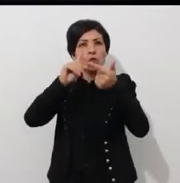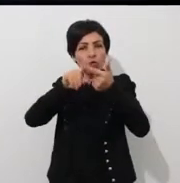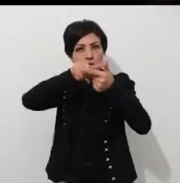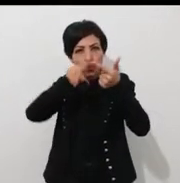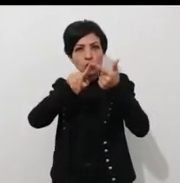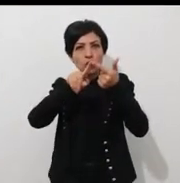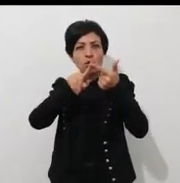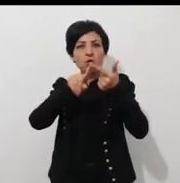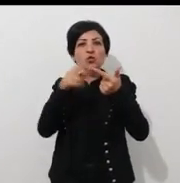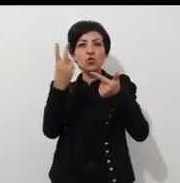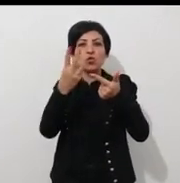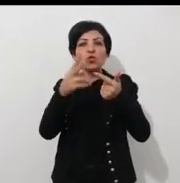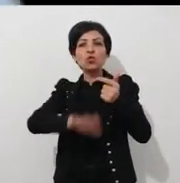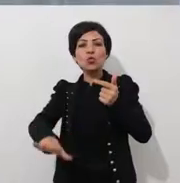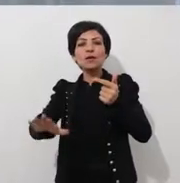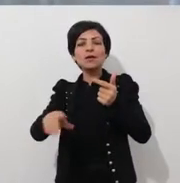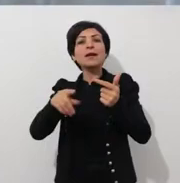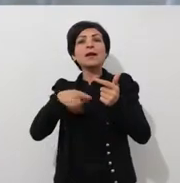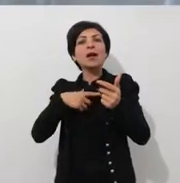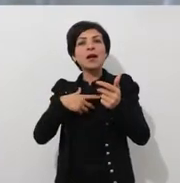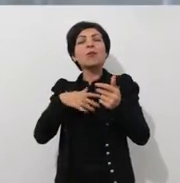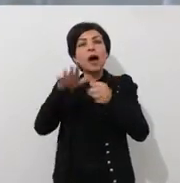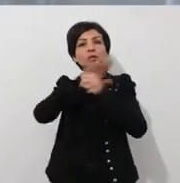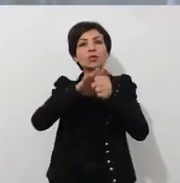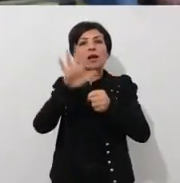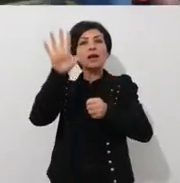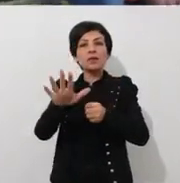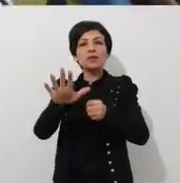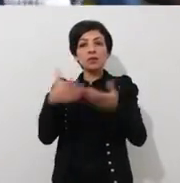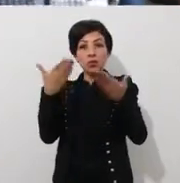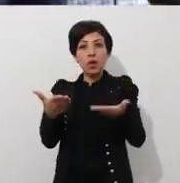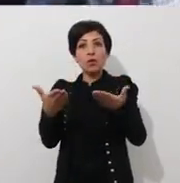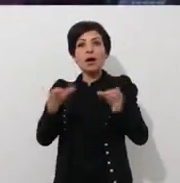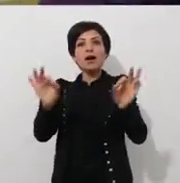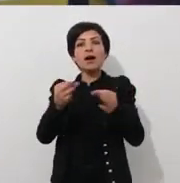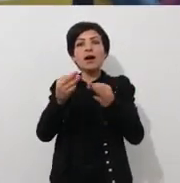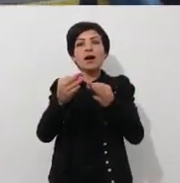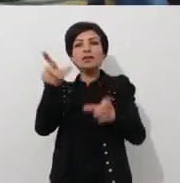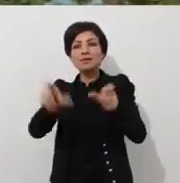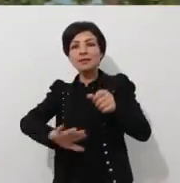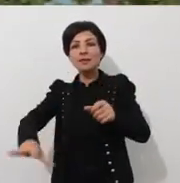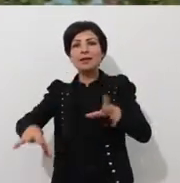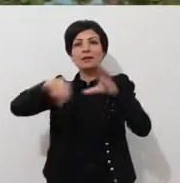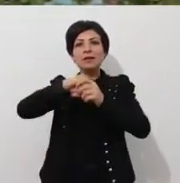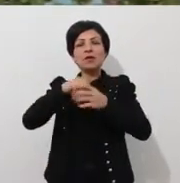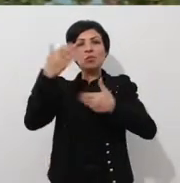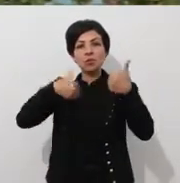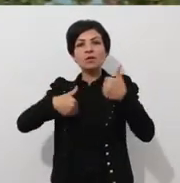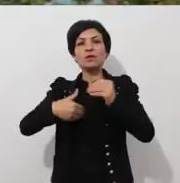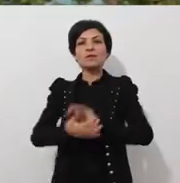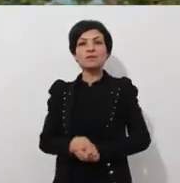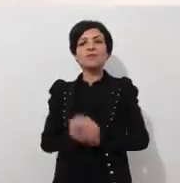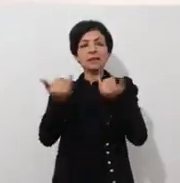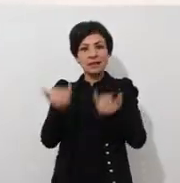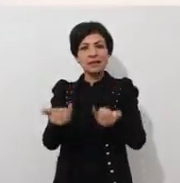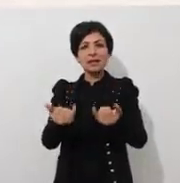وآمنة في البداية ومعاهم مؤمن. بعد ولا عندنا خمسة تويكا، عندنا عشرة